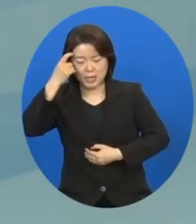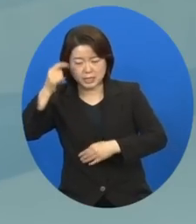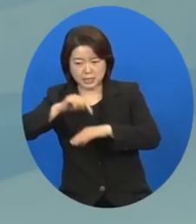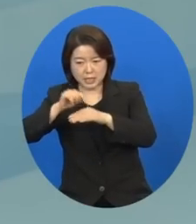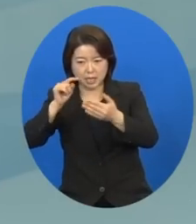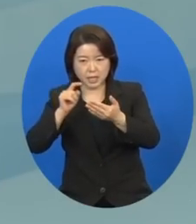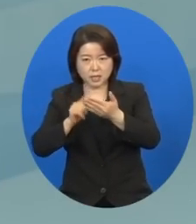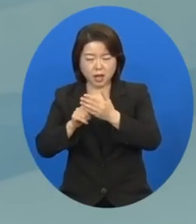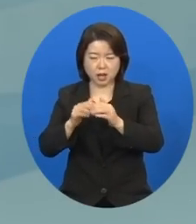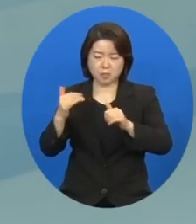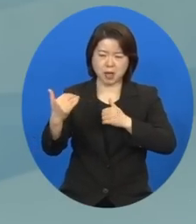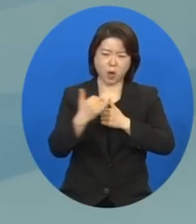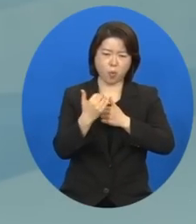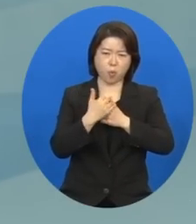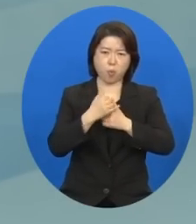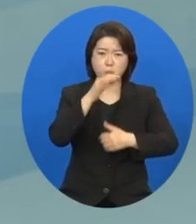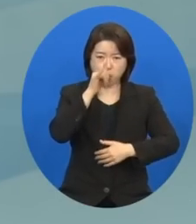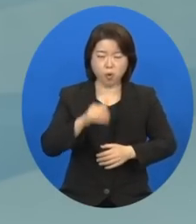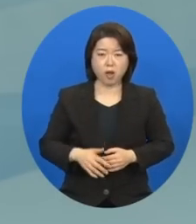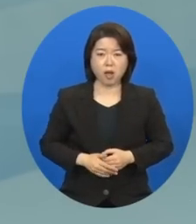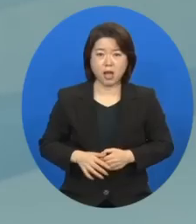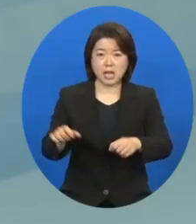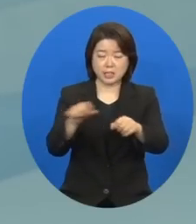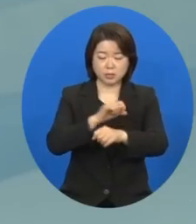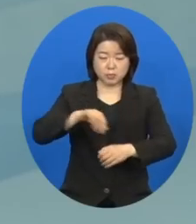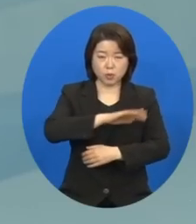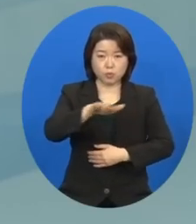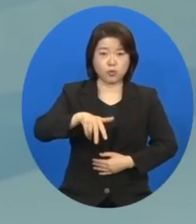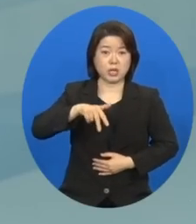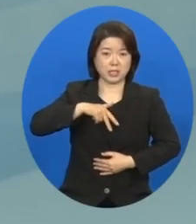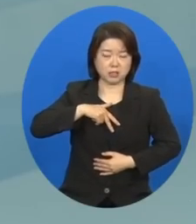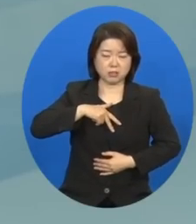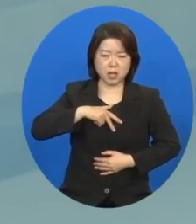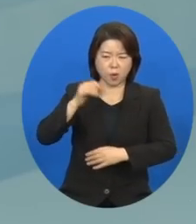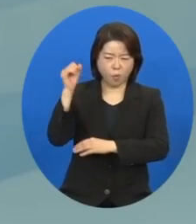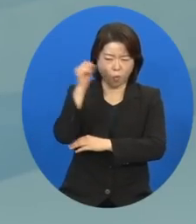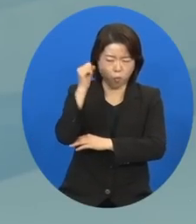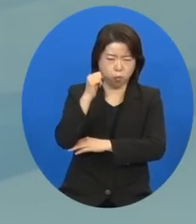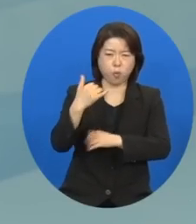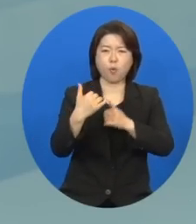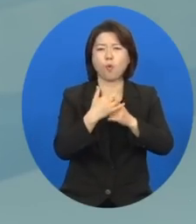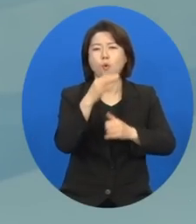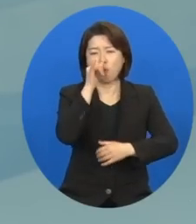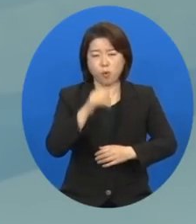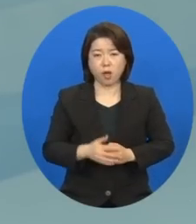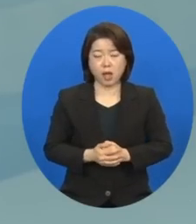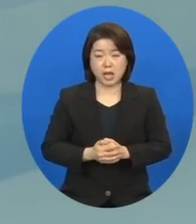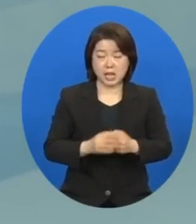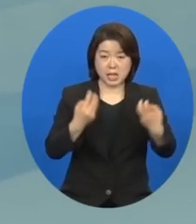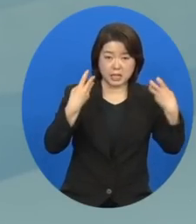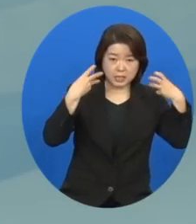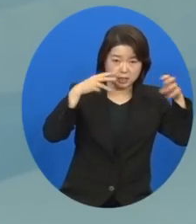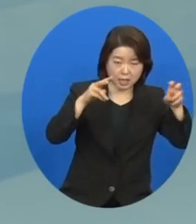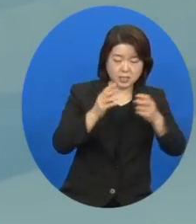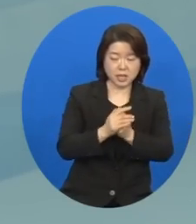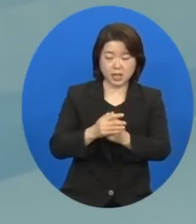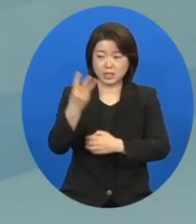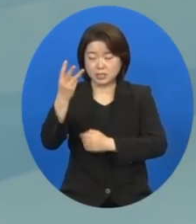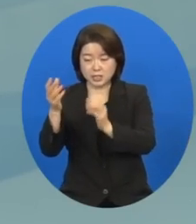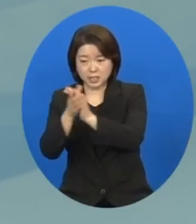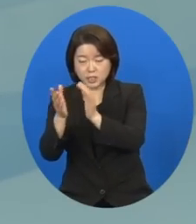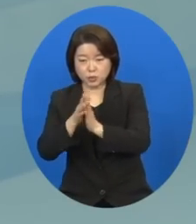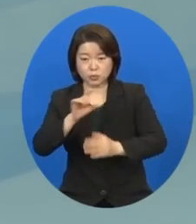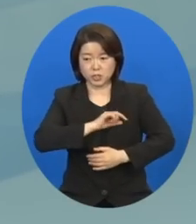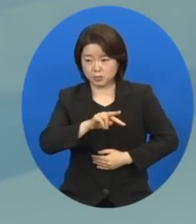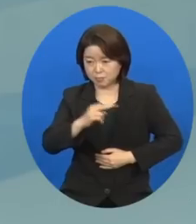마음을 공격하며 특별히 우리의 정체성을 공격하려 할 것입니다. 다니엘과 세 친구들의 이름을 바꿈으로써